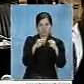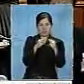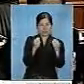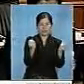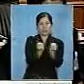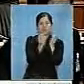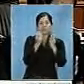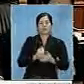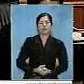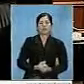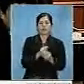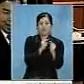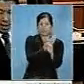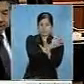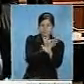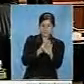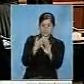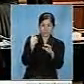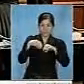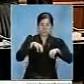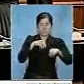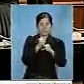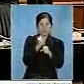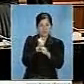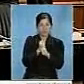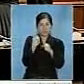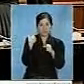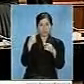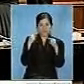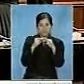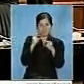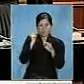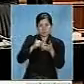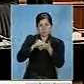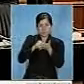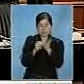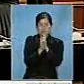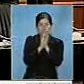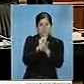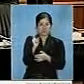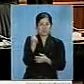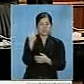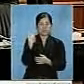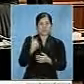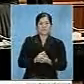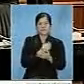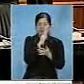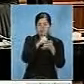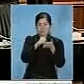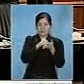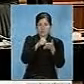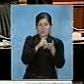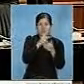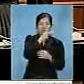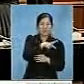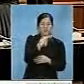ที่ก่อนจะเริ่มเรื่องใหม่เรื่องเก่าต้องแก้ไขให้ถูกต้องเสียก่อนแล้วก็การแก้ไขเรื่องเก่านั้นก็เป็น